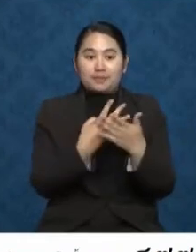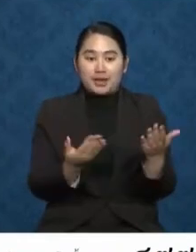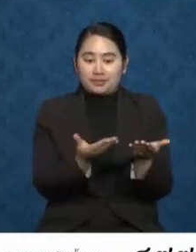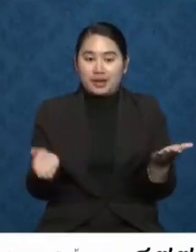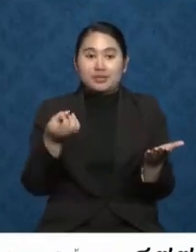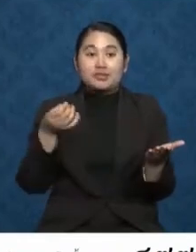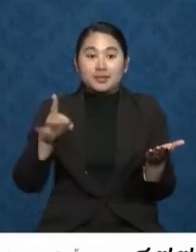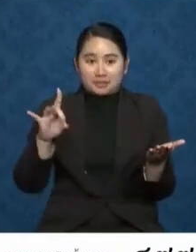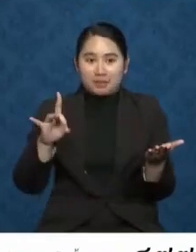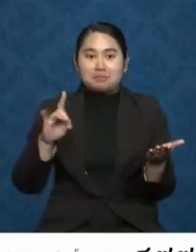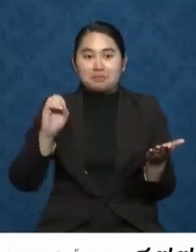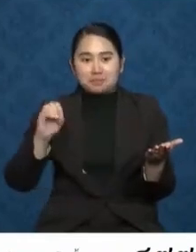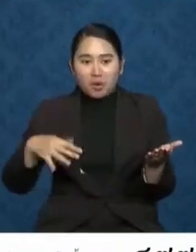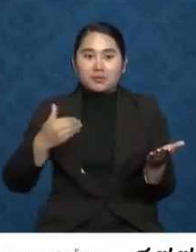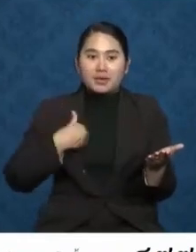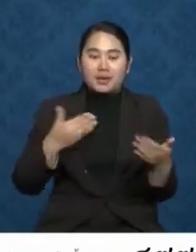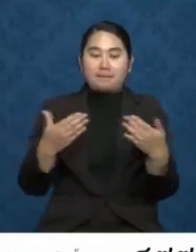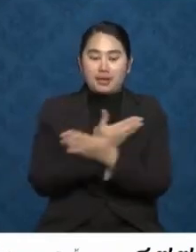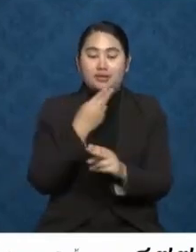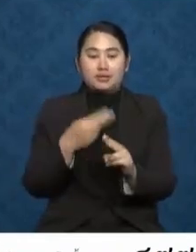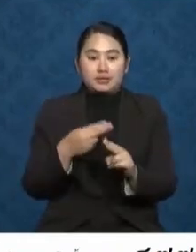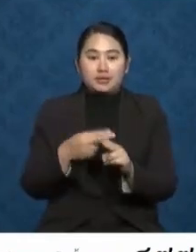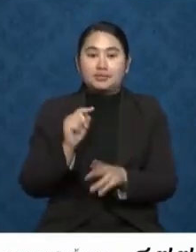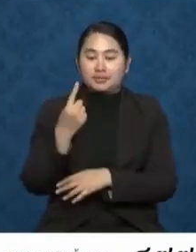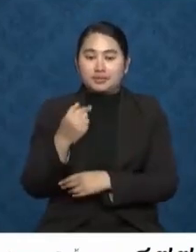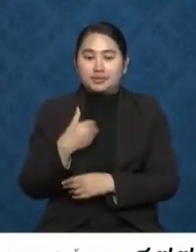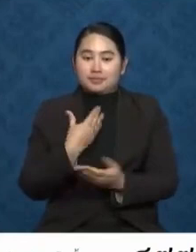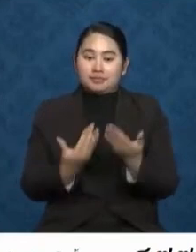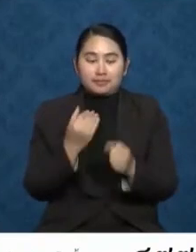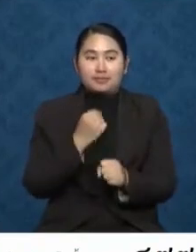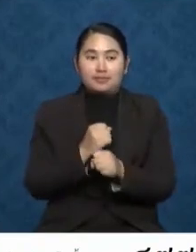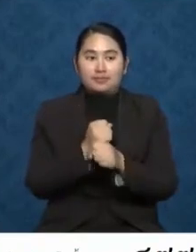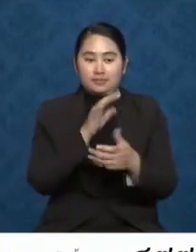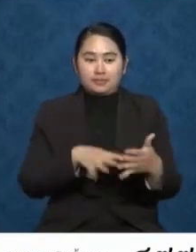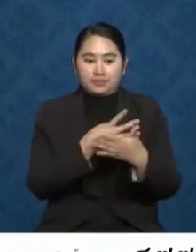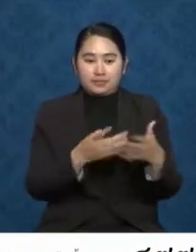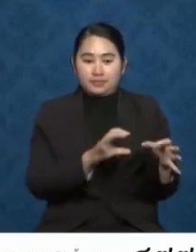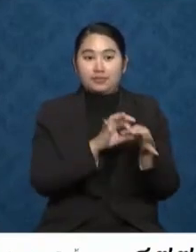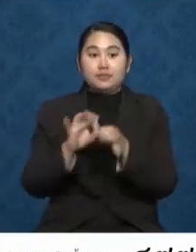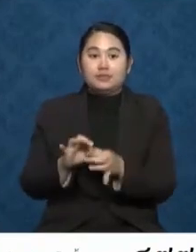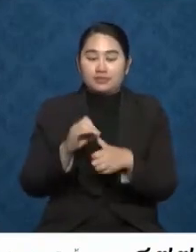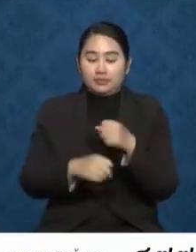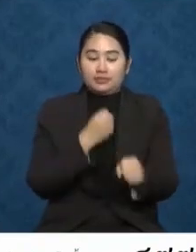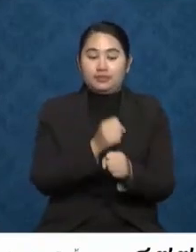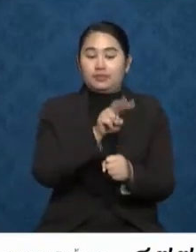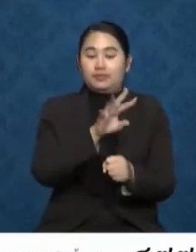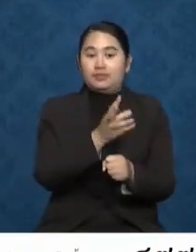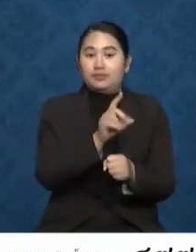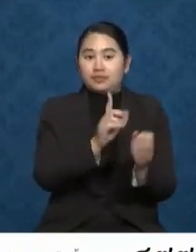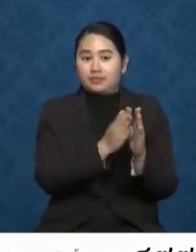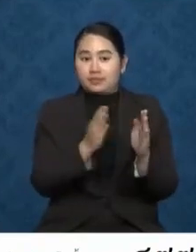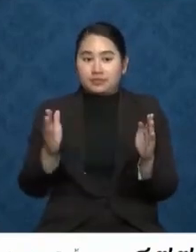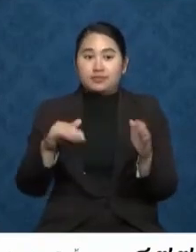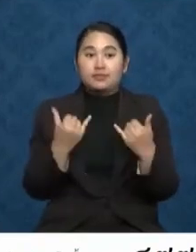างแผนไม่ได้ใช้แล้วบางแผนก็เปลี่ยนชื่อเสียใหม่และอีกบางแผนที่ยังดำเนินการต่อเนื่องจากเมื่อปีงบประมาณ2561มากระทั่งร่างพ